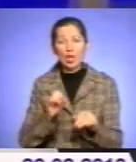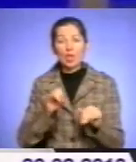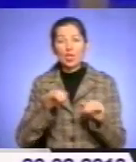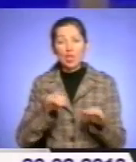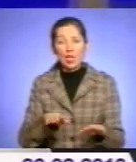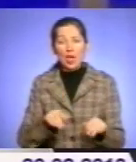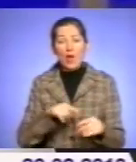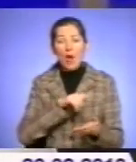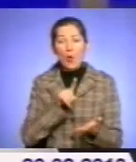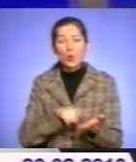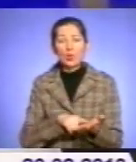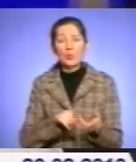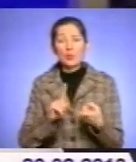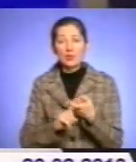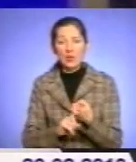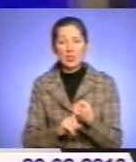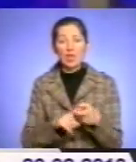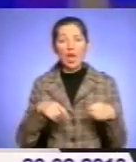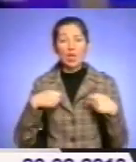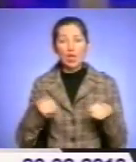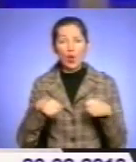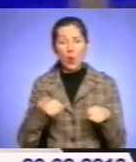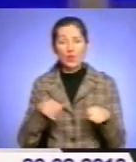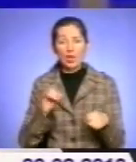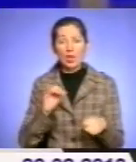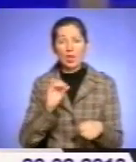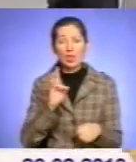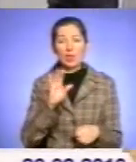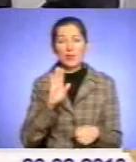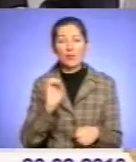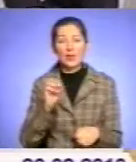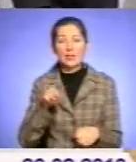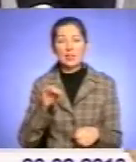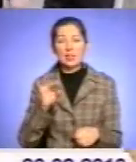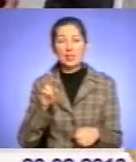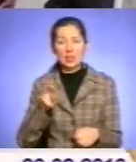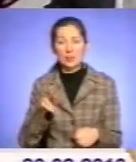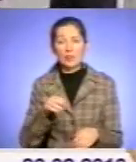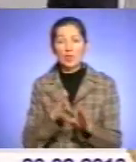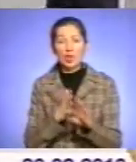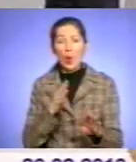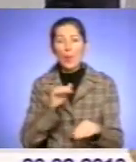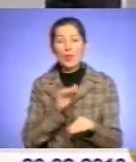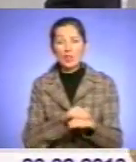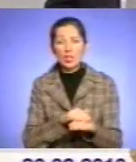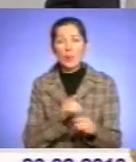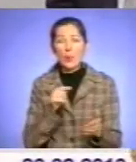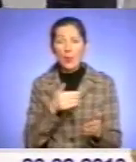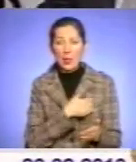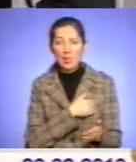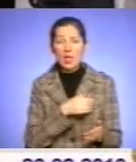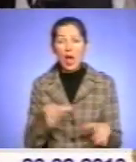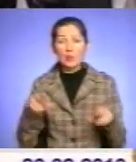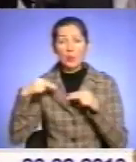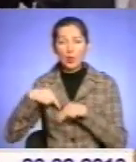решение вопросов, связанных с торговлей и инвестициями. Черговим підтвердженням намірів співпрацювати разом стало